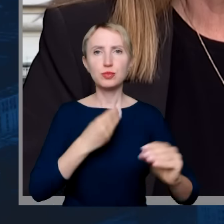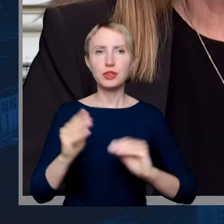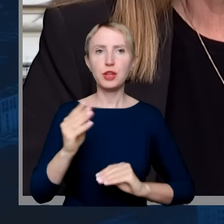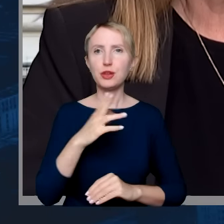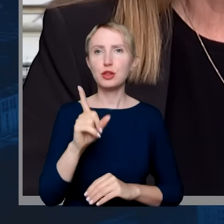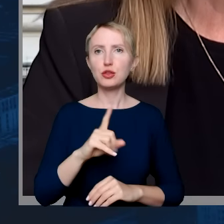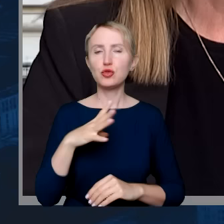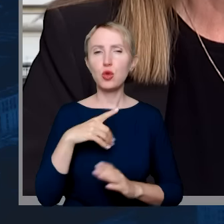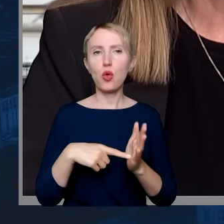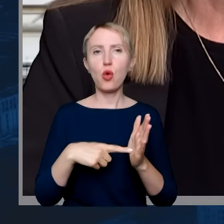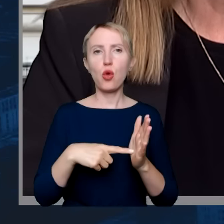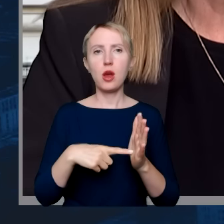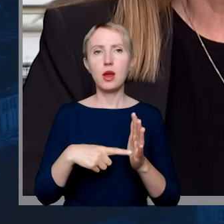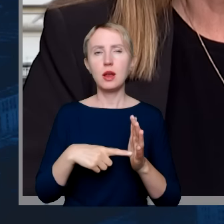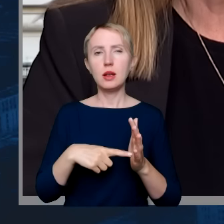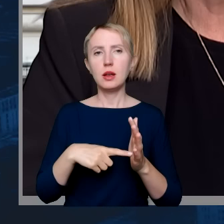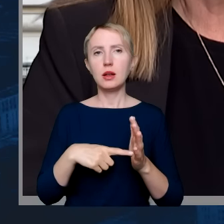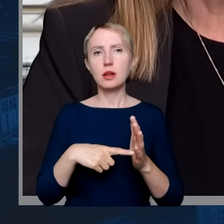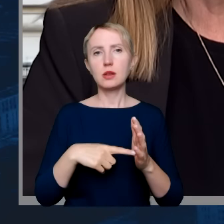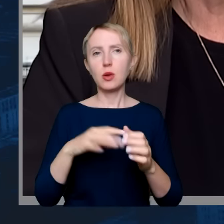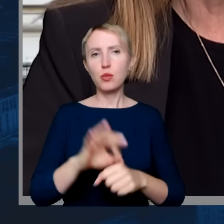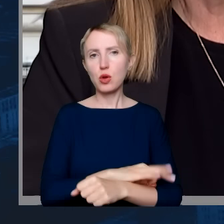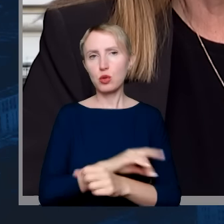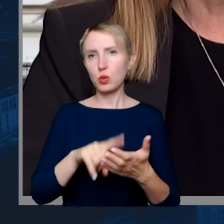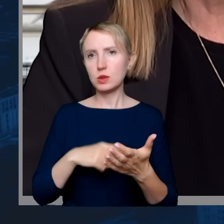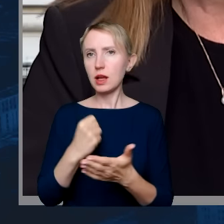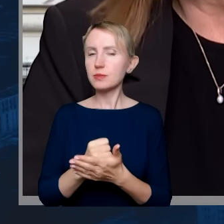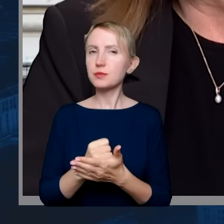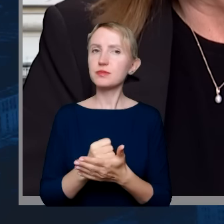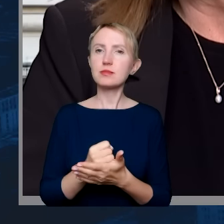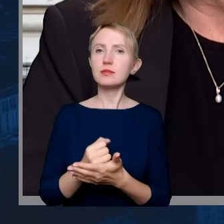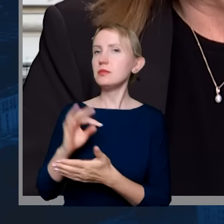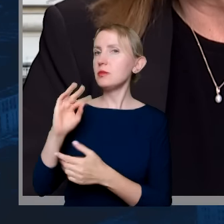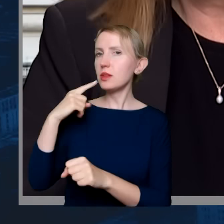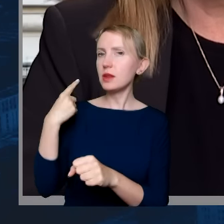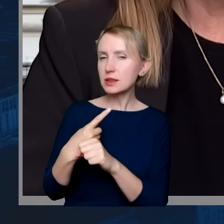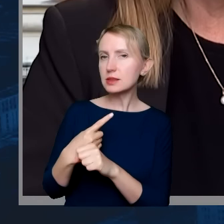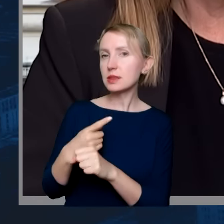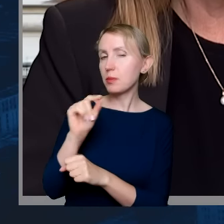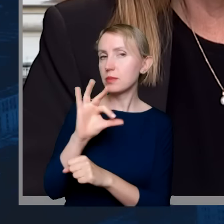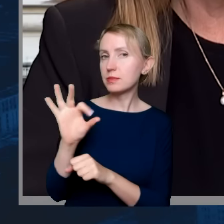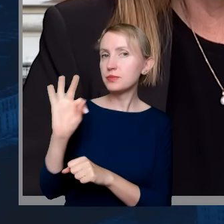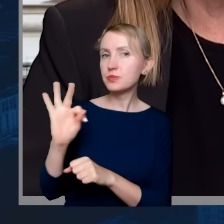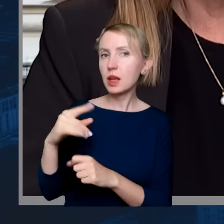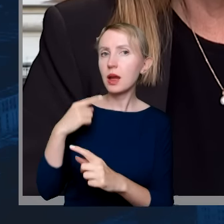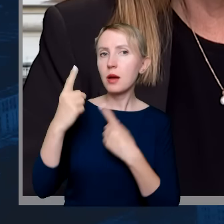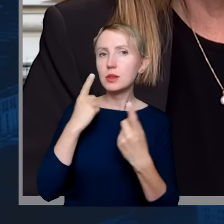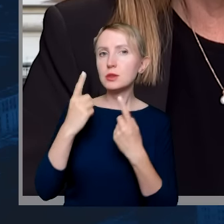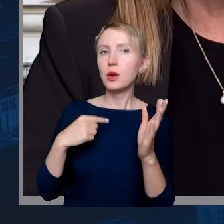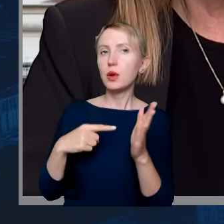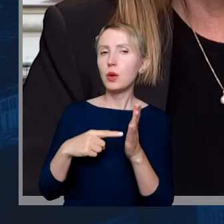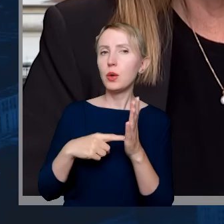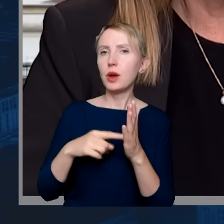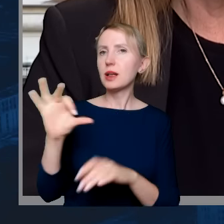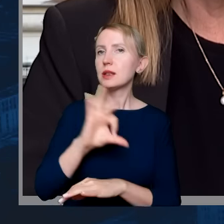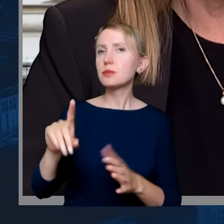zakłada roboczy projekt ustawy. To jest decyzja ze strony Prawa i Sprawiedliwości. Myślę, że ta specustawa,